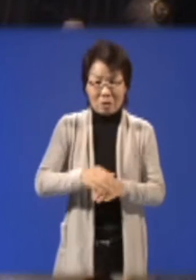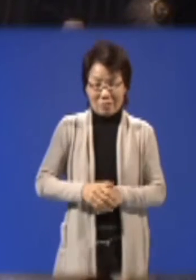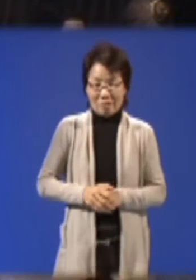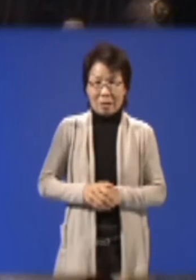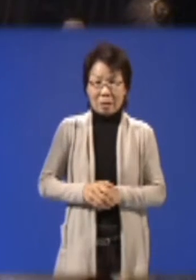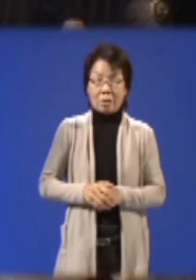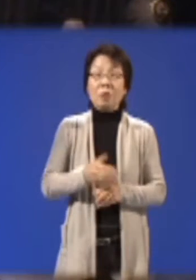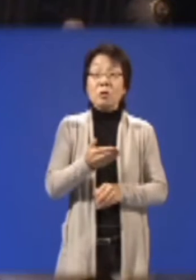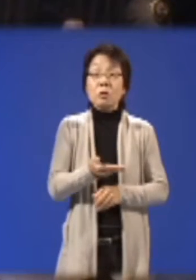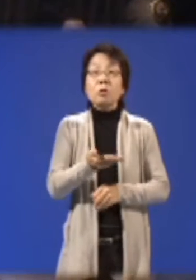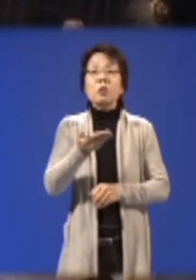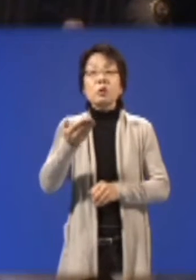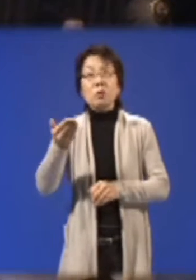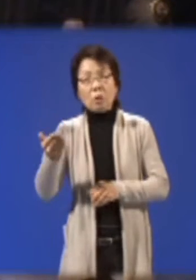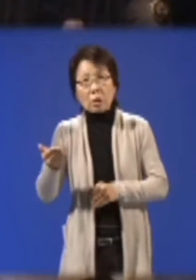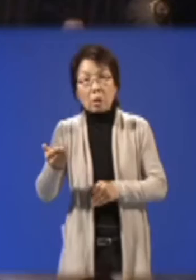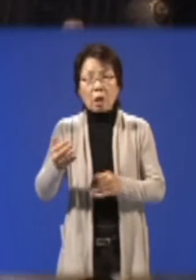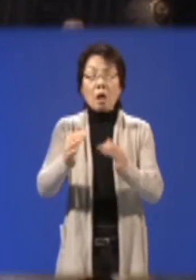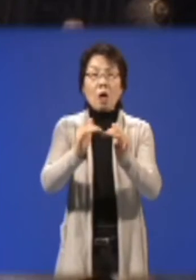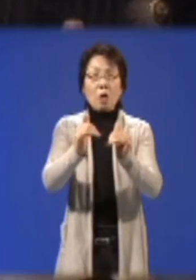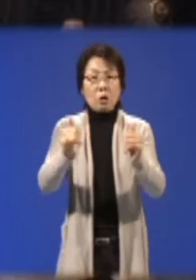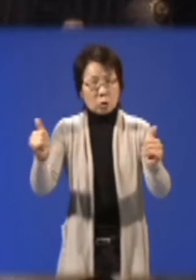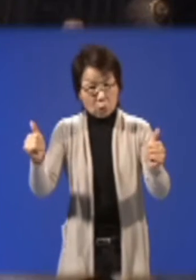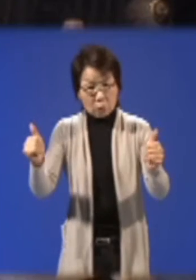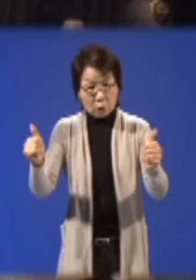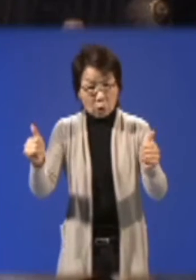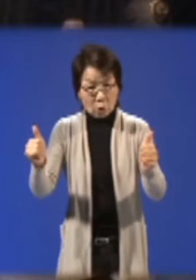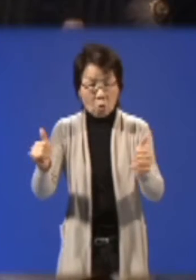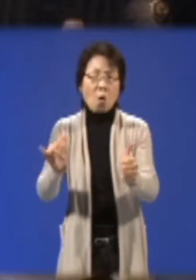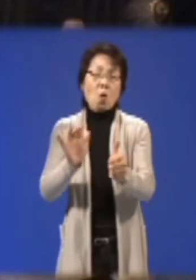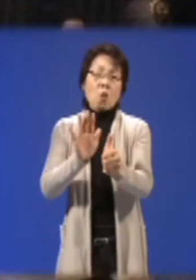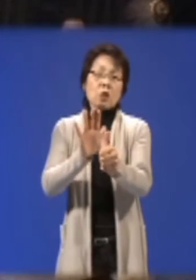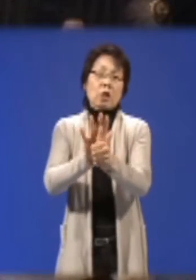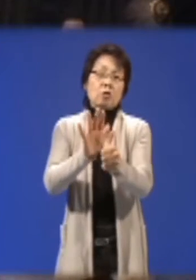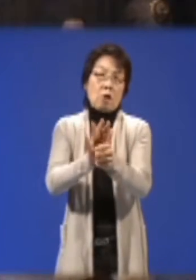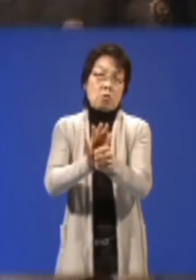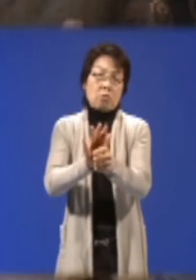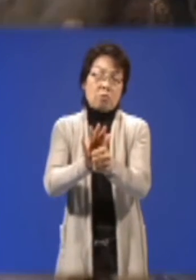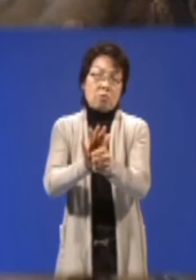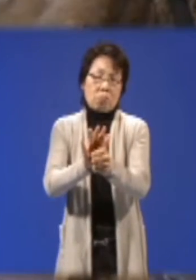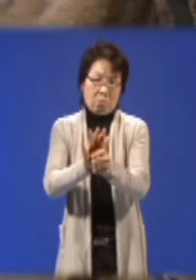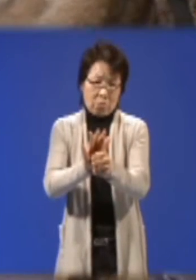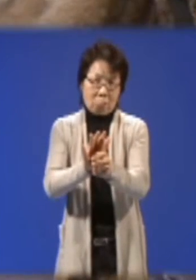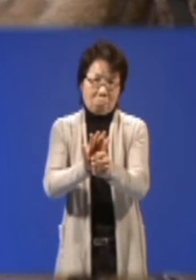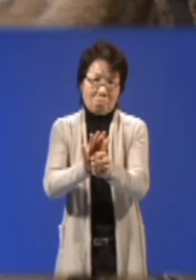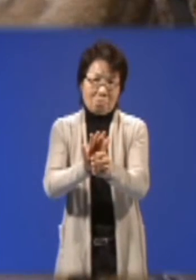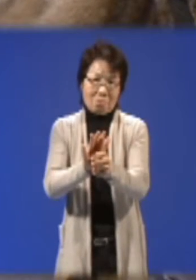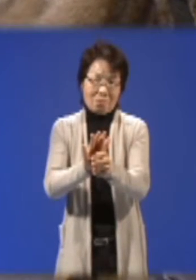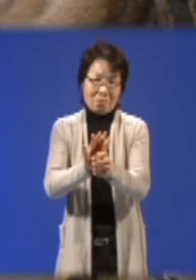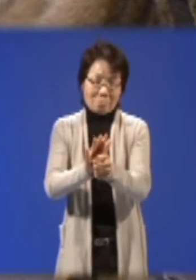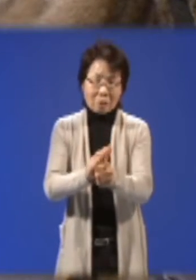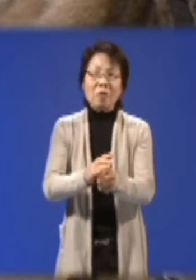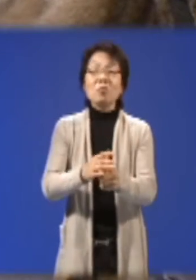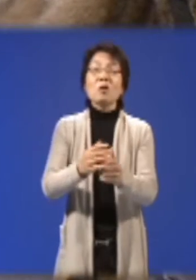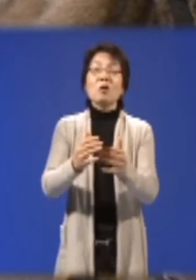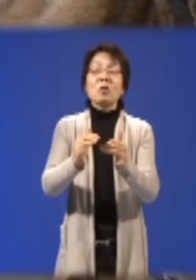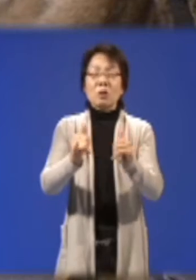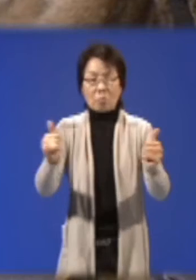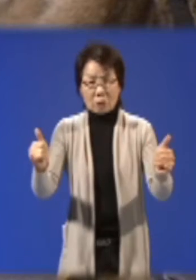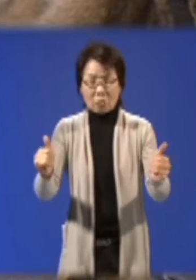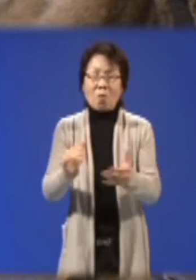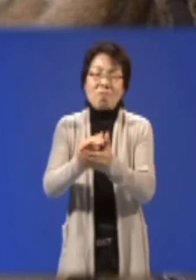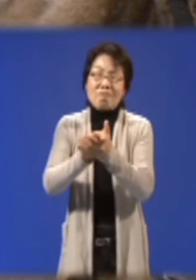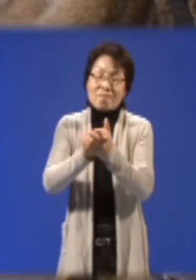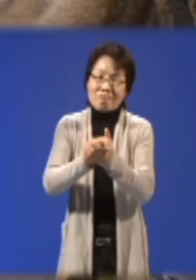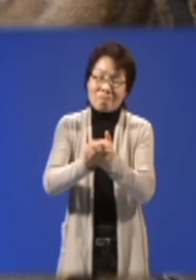が番犬になったり猟犬になったりで、ね、こう人間のつながりできて、それで人間と